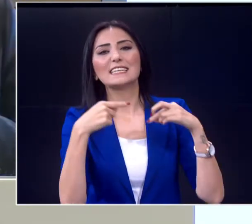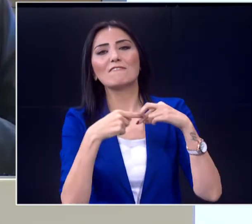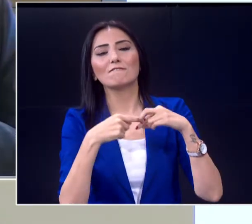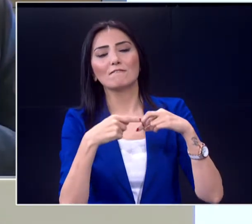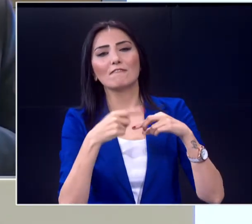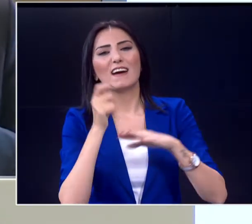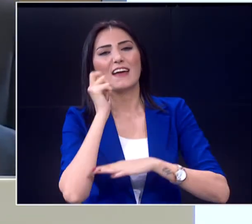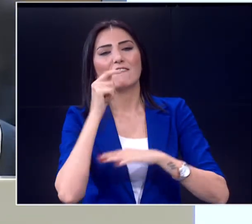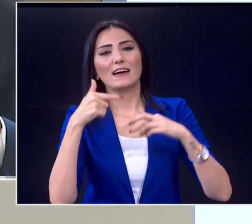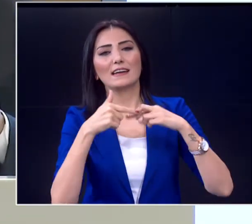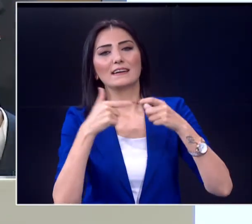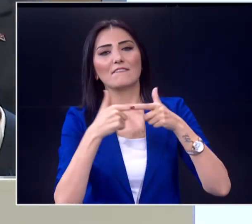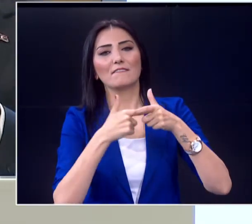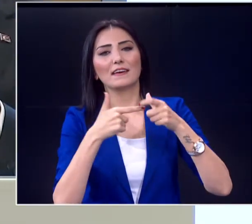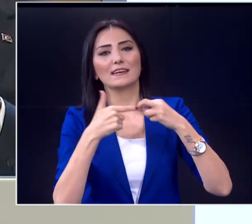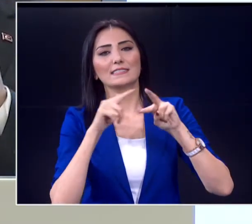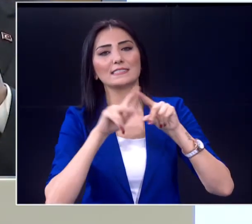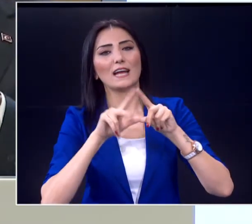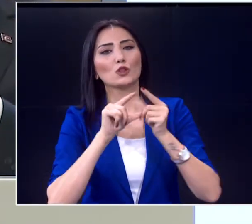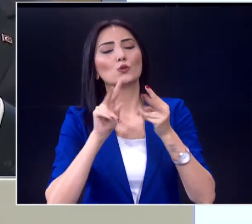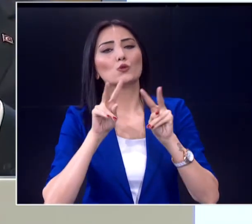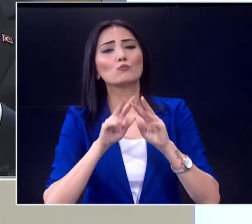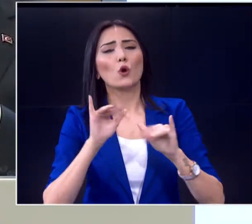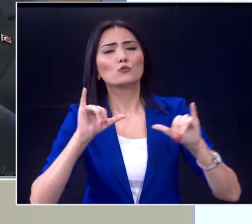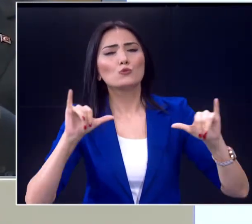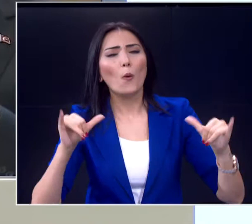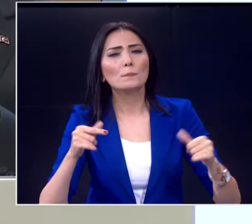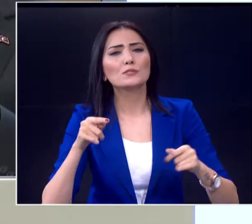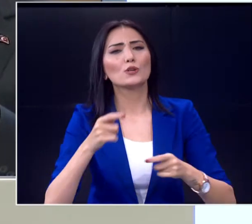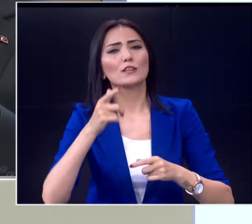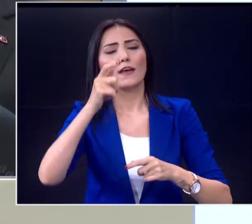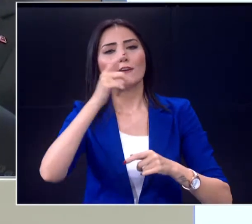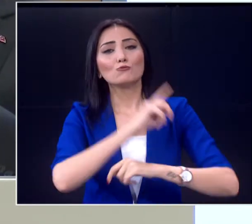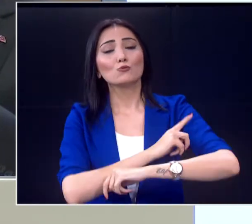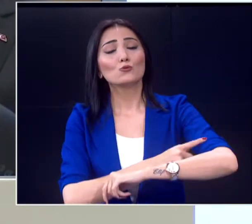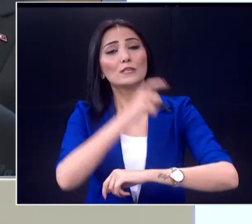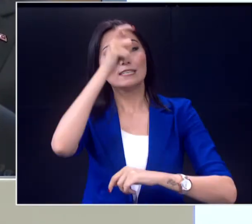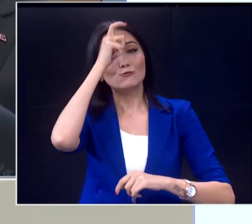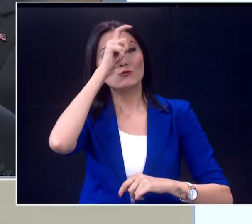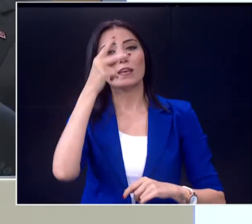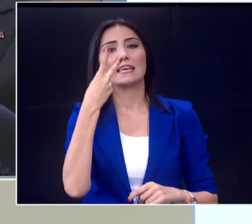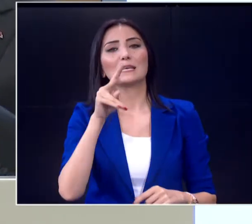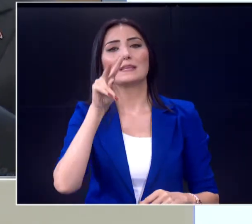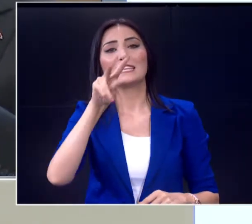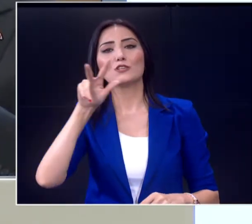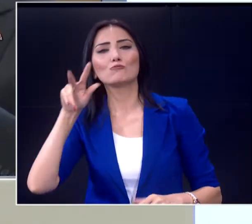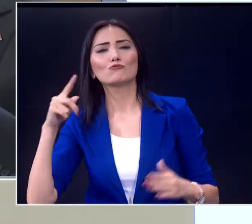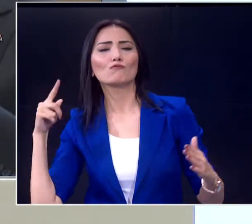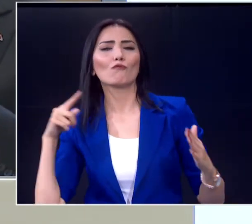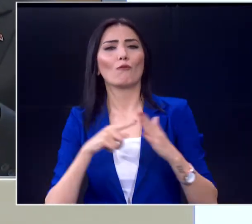referandumunda yoğun bir şekilde güçlü Türkiye ve 2023 vurgusu